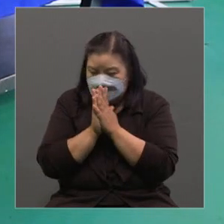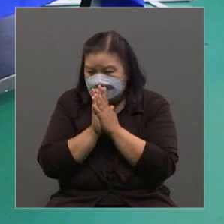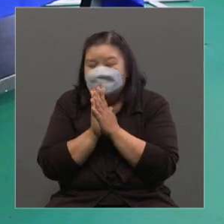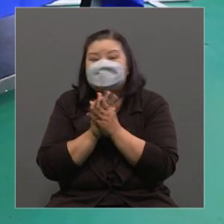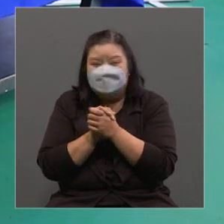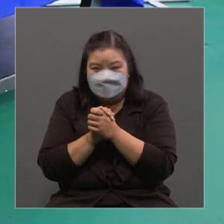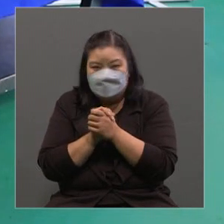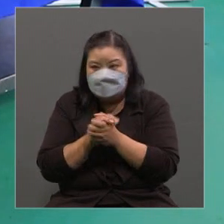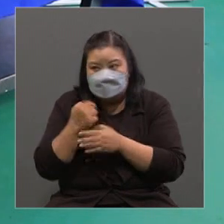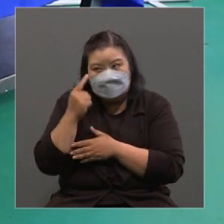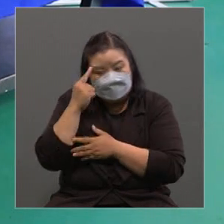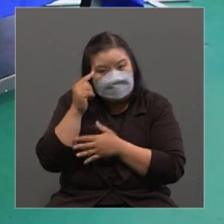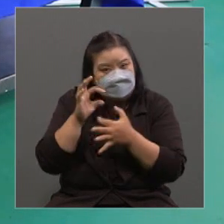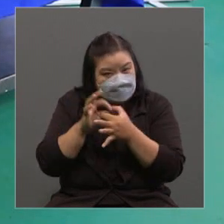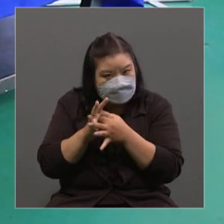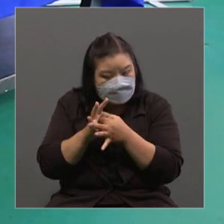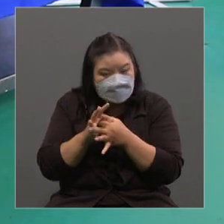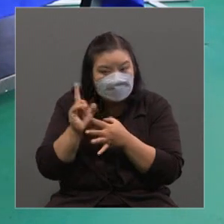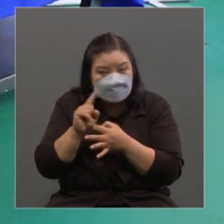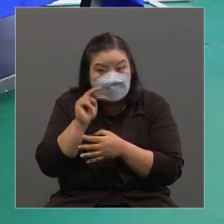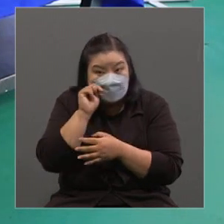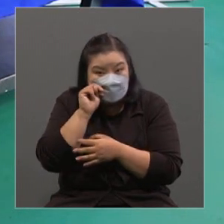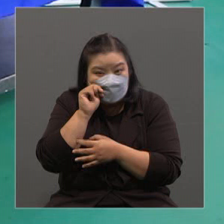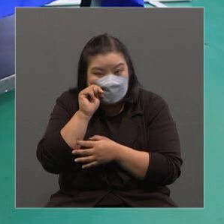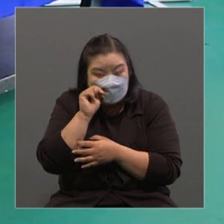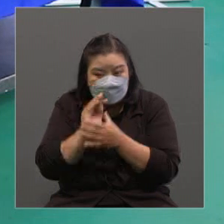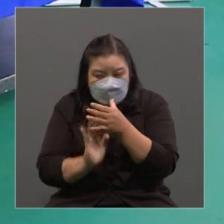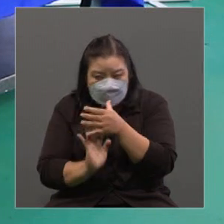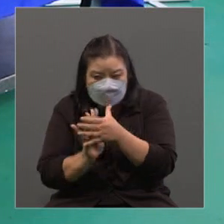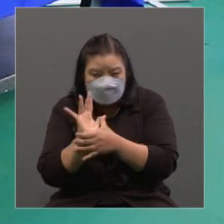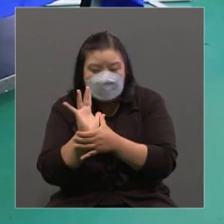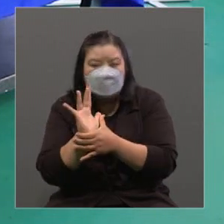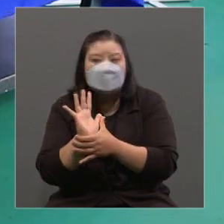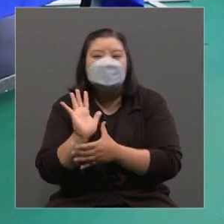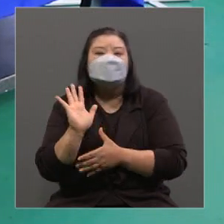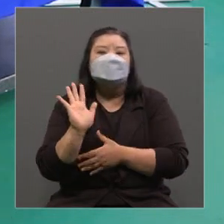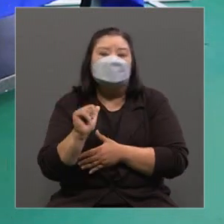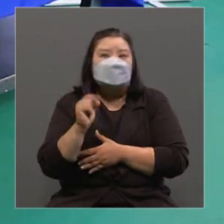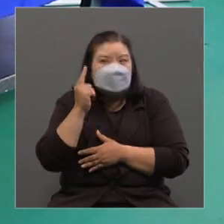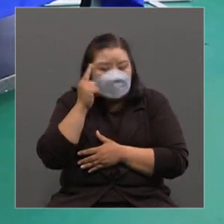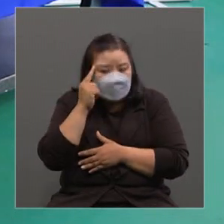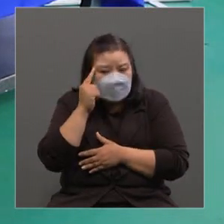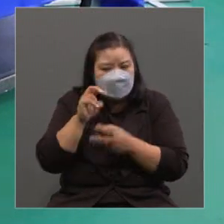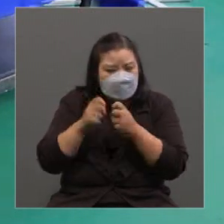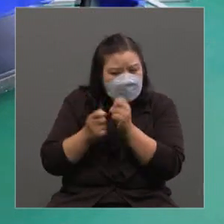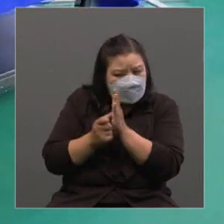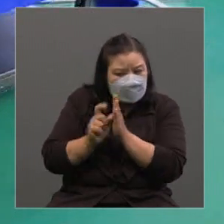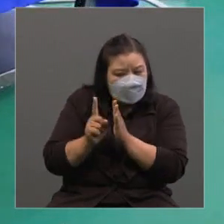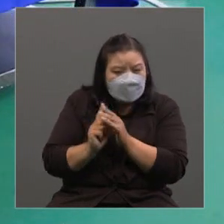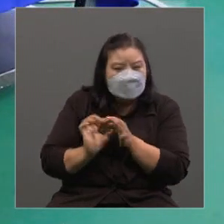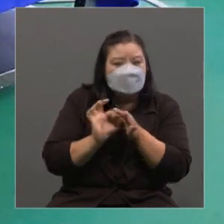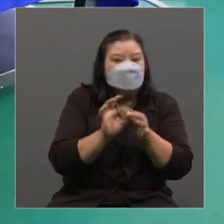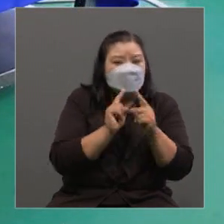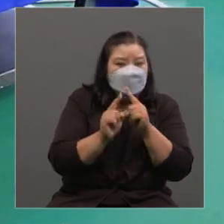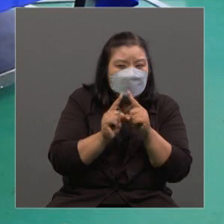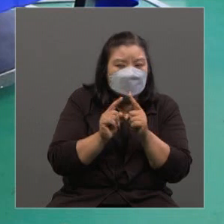บว่าเขาใช้ความชื้นในการอบครับผมก็เลยนำมาปรึกษาเพื่อนๆครับว่าจะแก้ปัญหาแบบนี้ยังไงครับ ได้ใจ